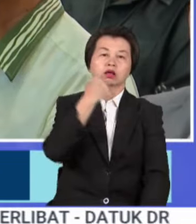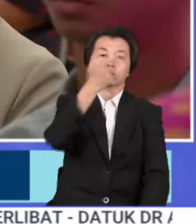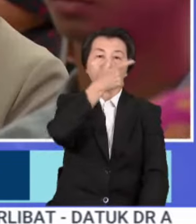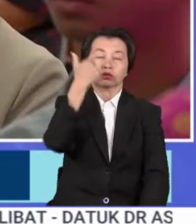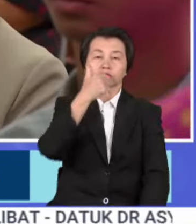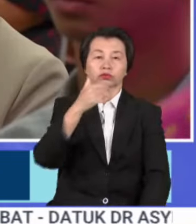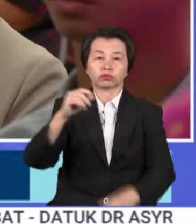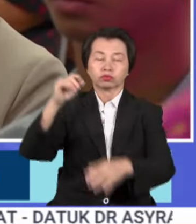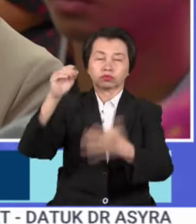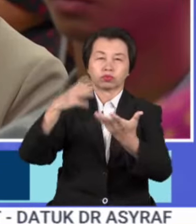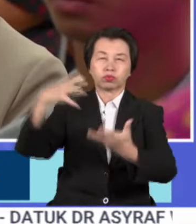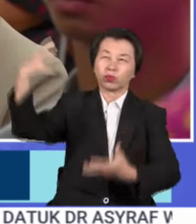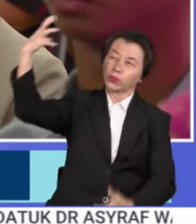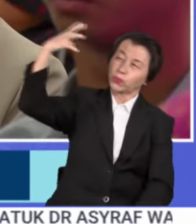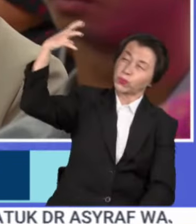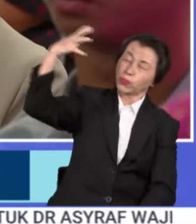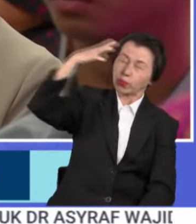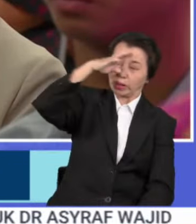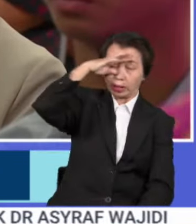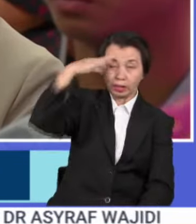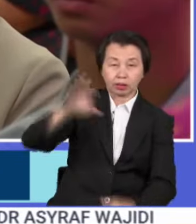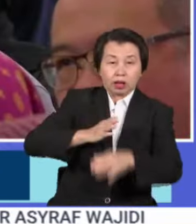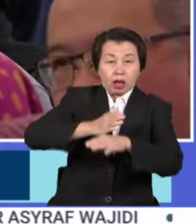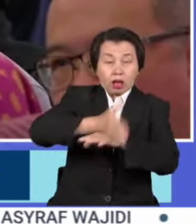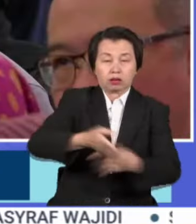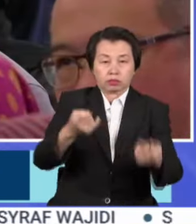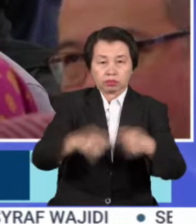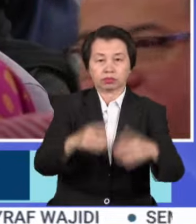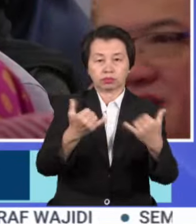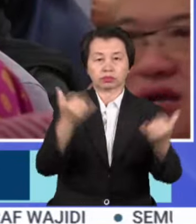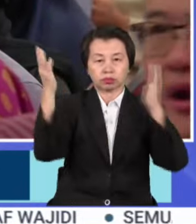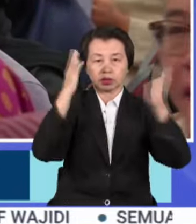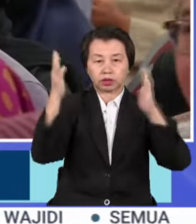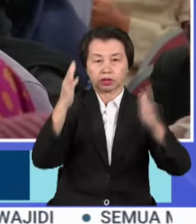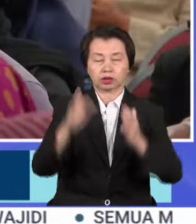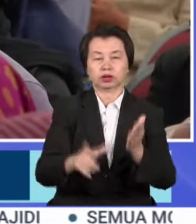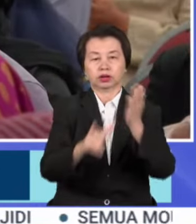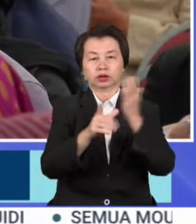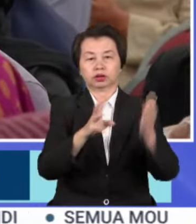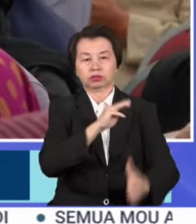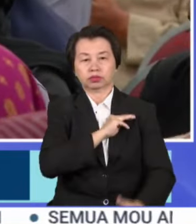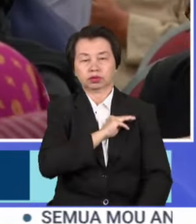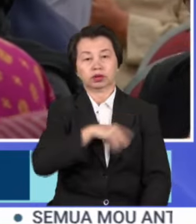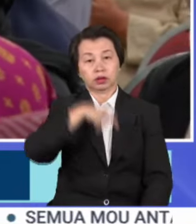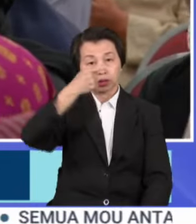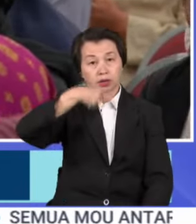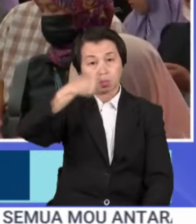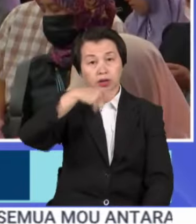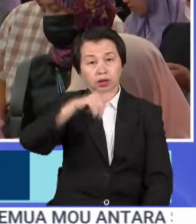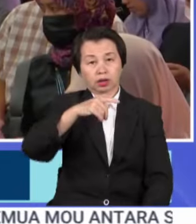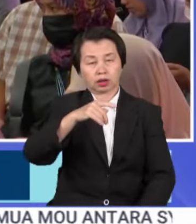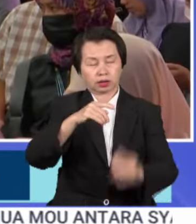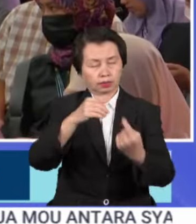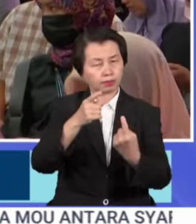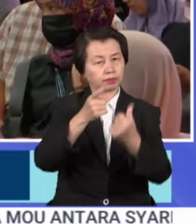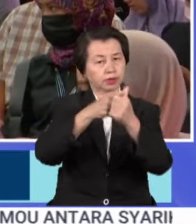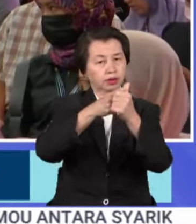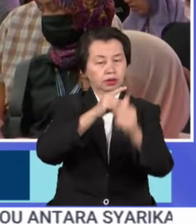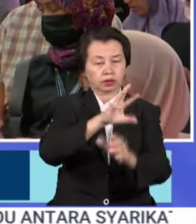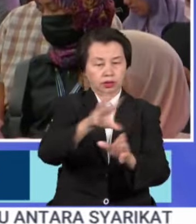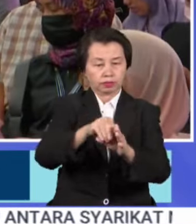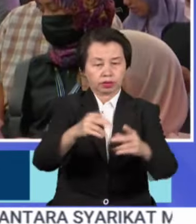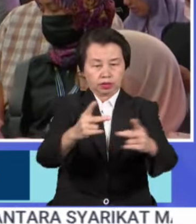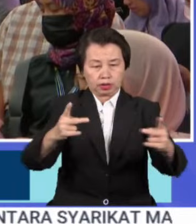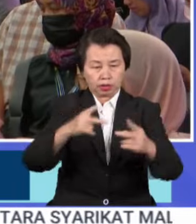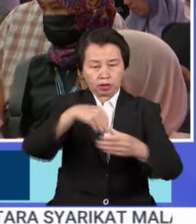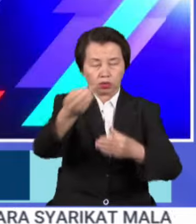ekoran fenomena El Nino yang melanda negara. Timbalan menterinya, Chan Fung Hin berkata, tumpuan utama membabitkan